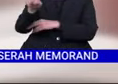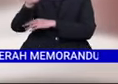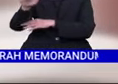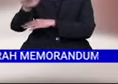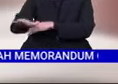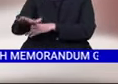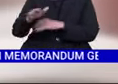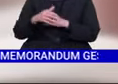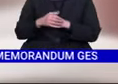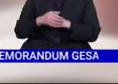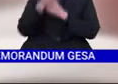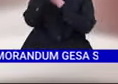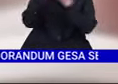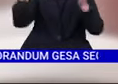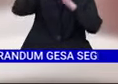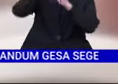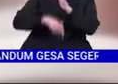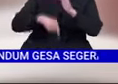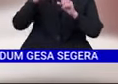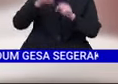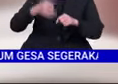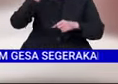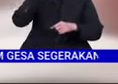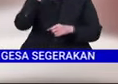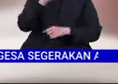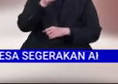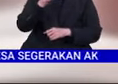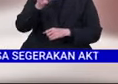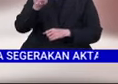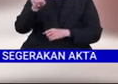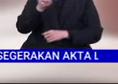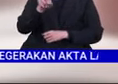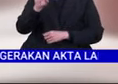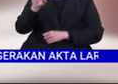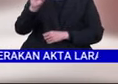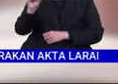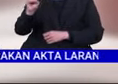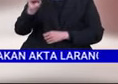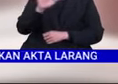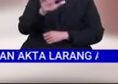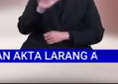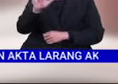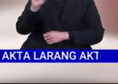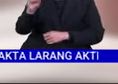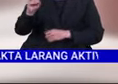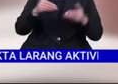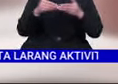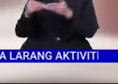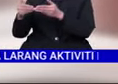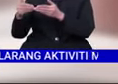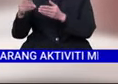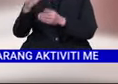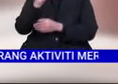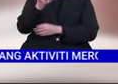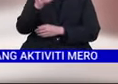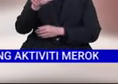malu mana aja boleh didapati menerus Italian 08227 6536 sambungan